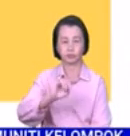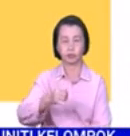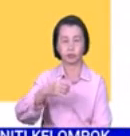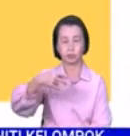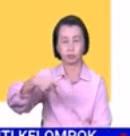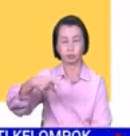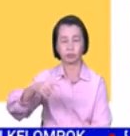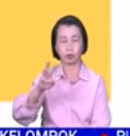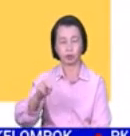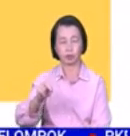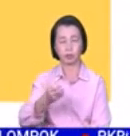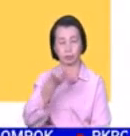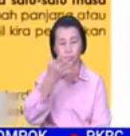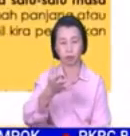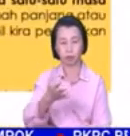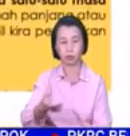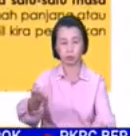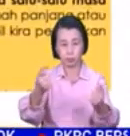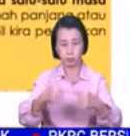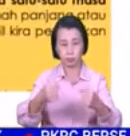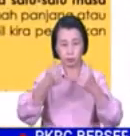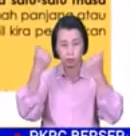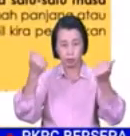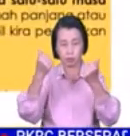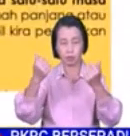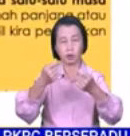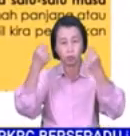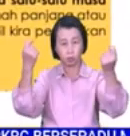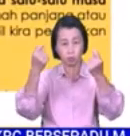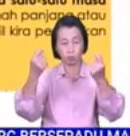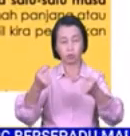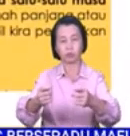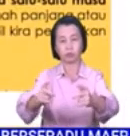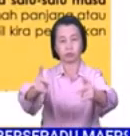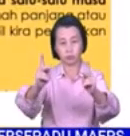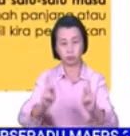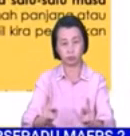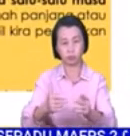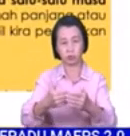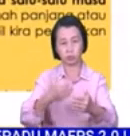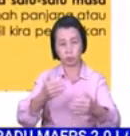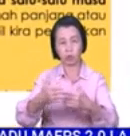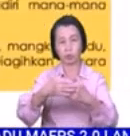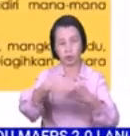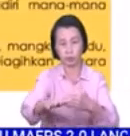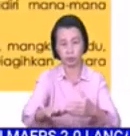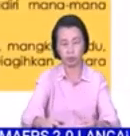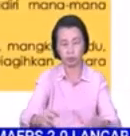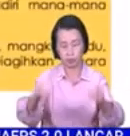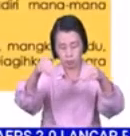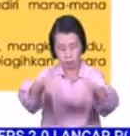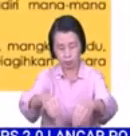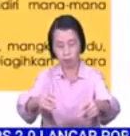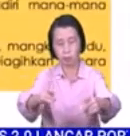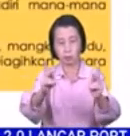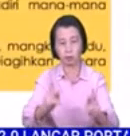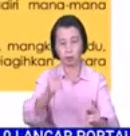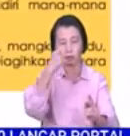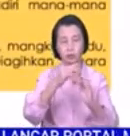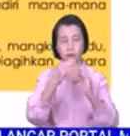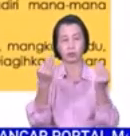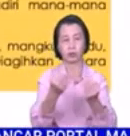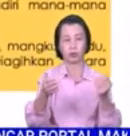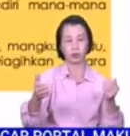JPBN juga memaklumkan kehadiran ke upacara pengebumian termasuk upacara pra dan pasca pengebumian adalah untuk